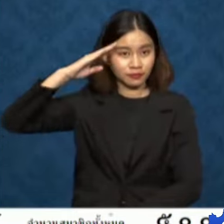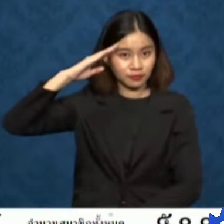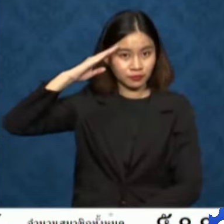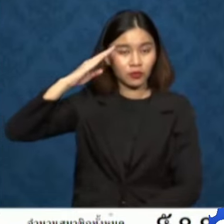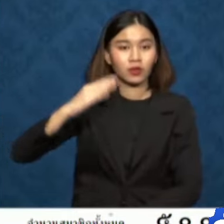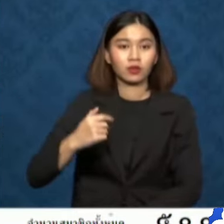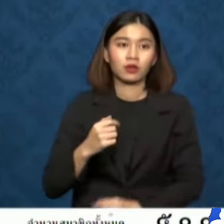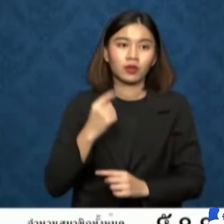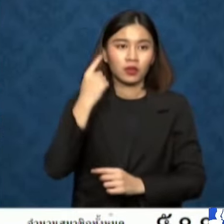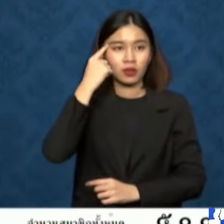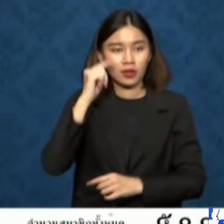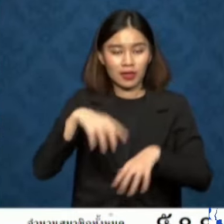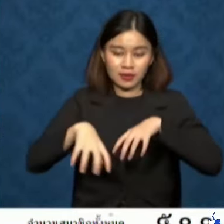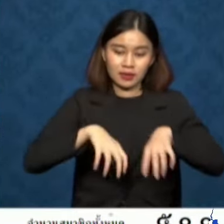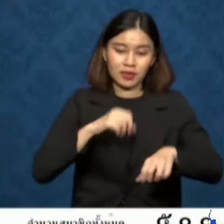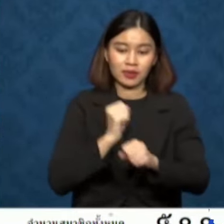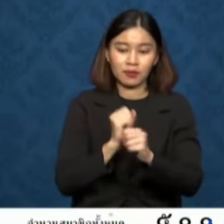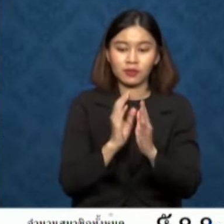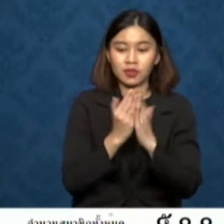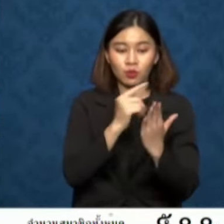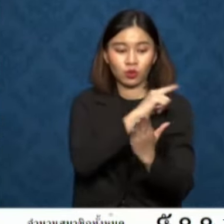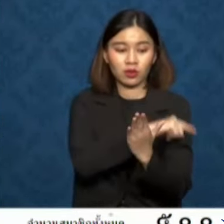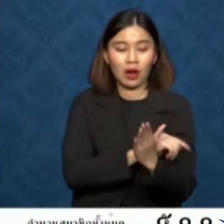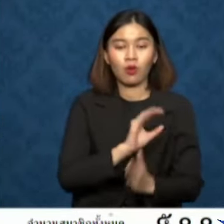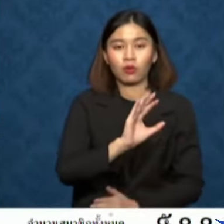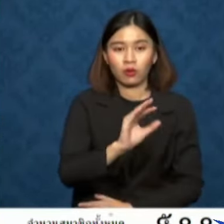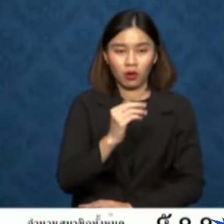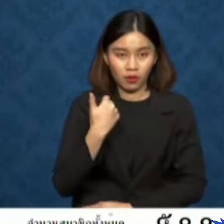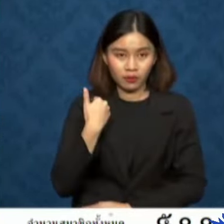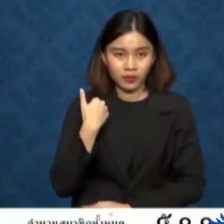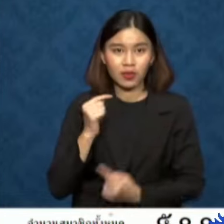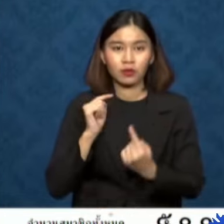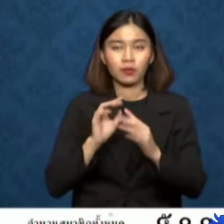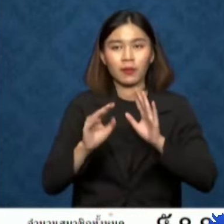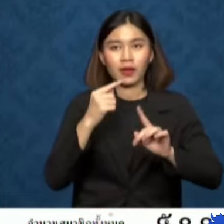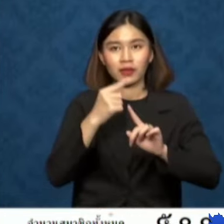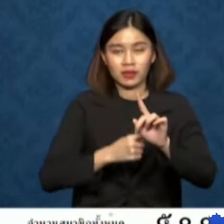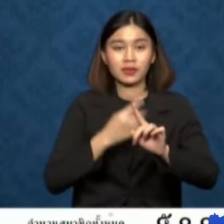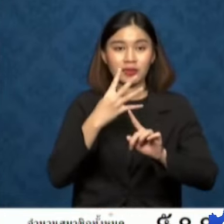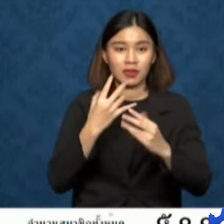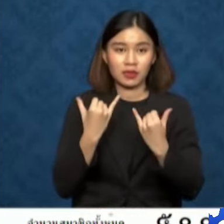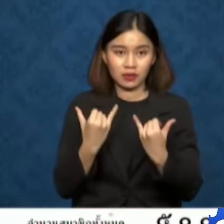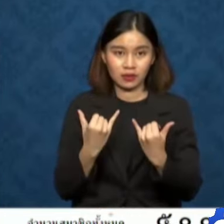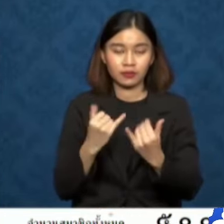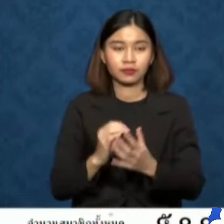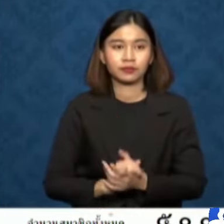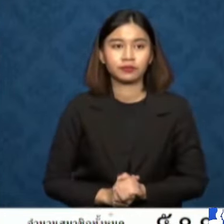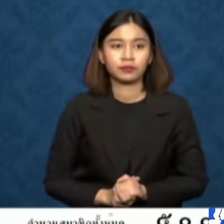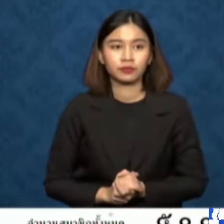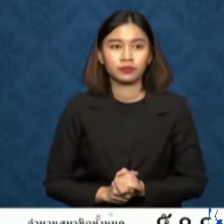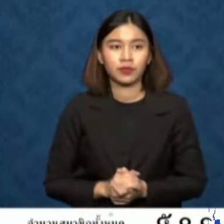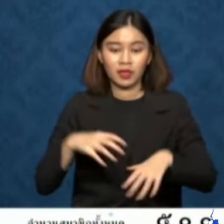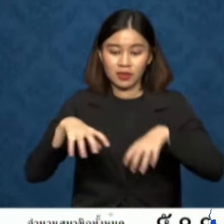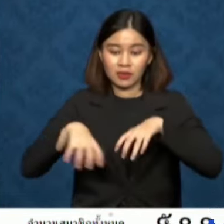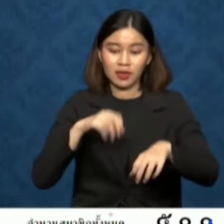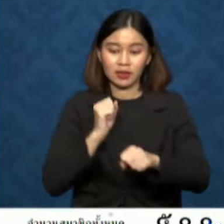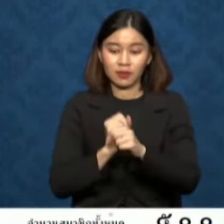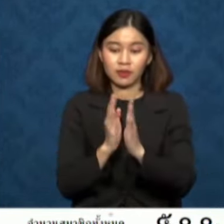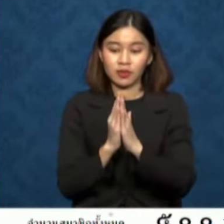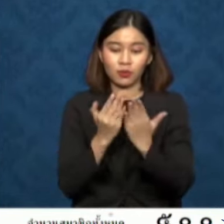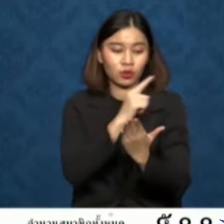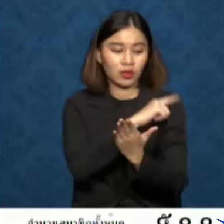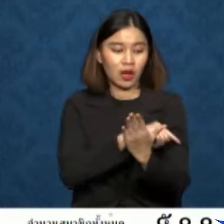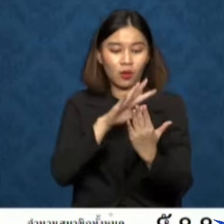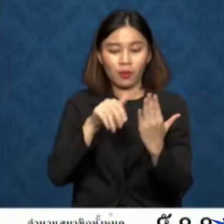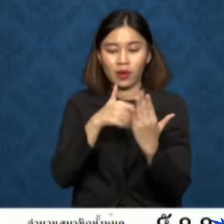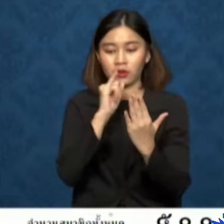ฮะก็ร่ำๆว่าเดี๋ยวจะจัดทำร่างสมุดปกขาวเป็นของตัวเองอีกนะครับในห้วงเดือนเมษายนนี้แต่การจัดทำสมุดปกขาวซึ่งเป็นแผน